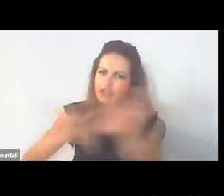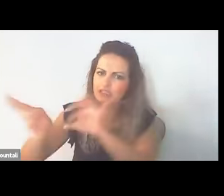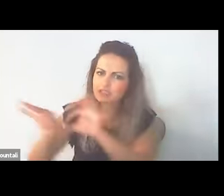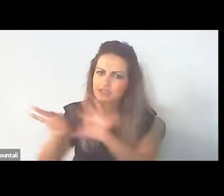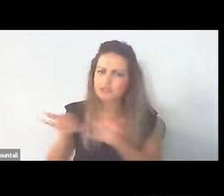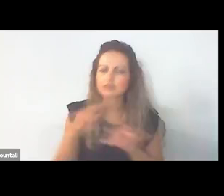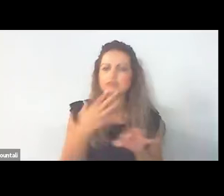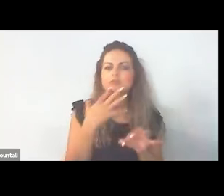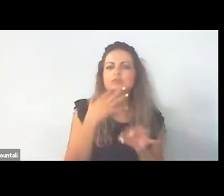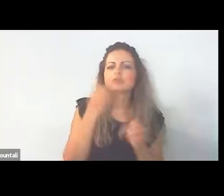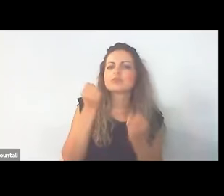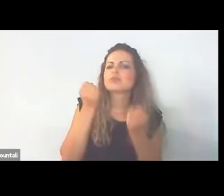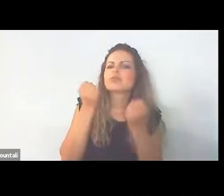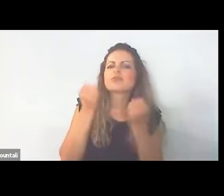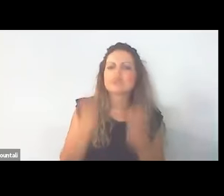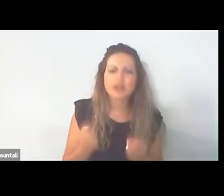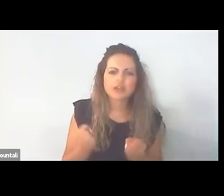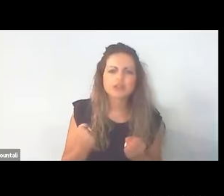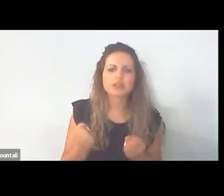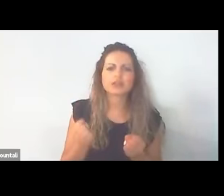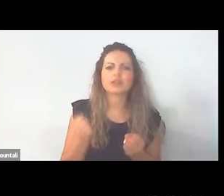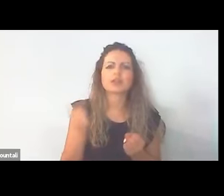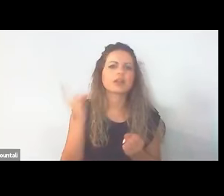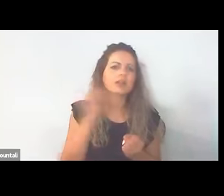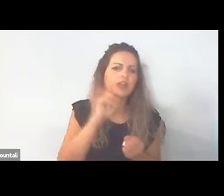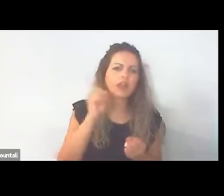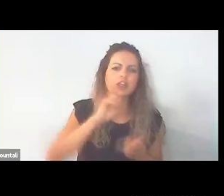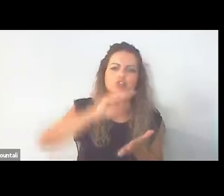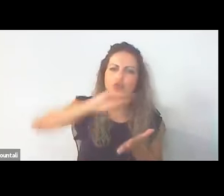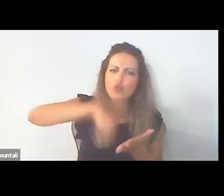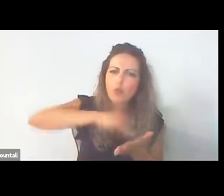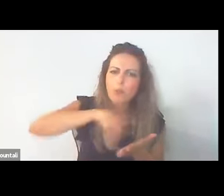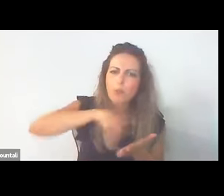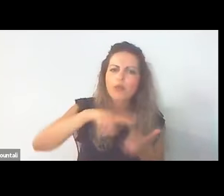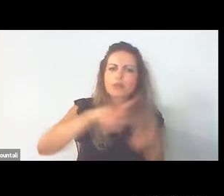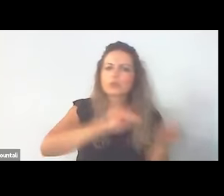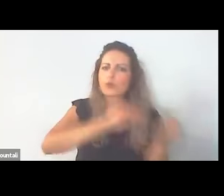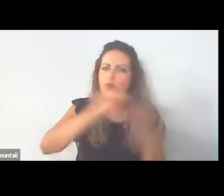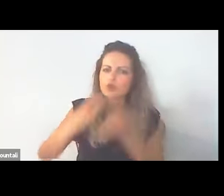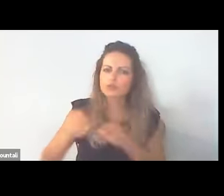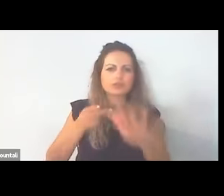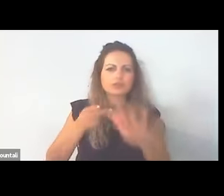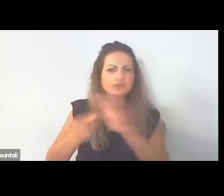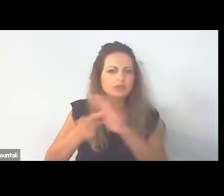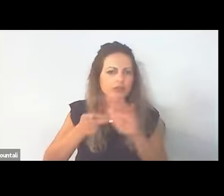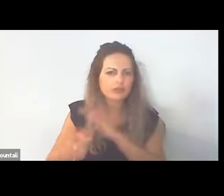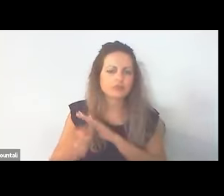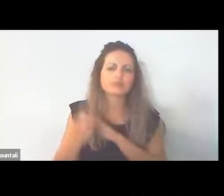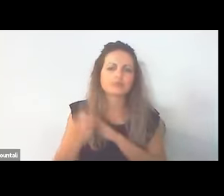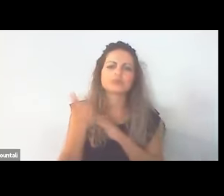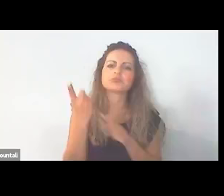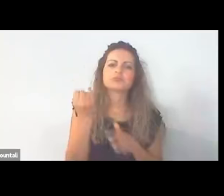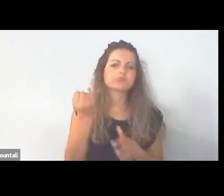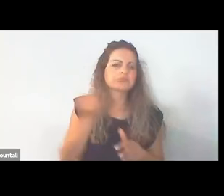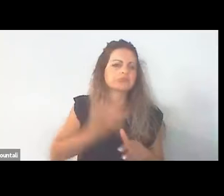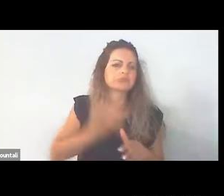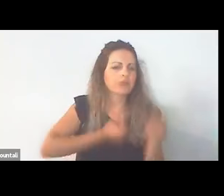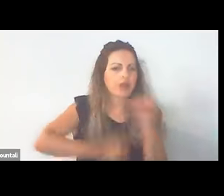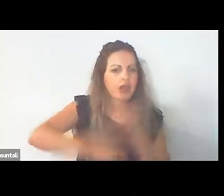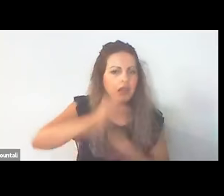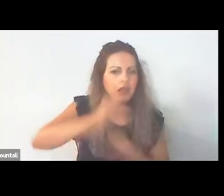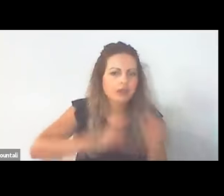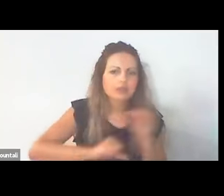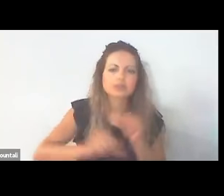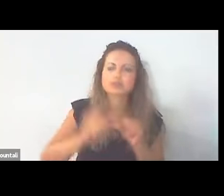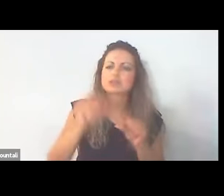πολλαπλών ταυτοτήτων, γυναίκες Ρωμά, προσφύγισσες, μετανάστριες, σεξουαλικές εργάτριες, γυναίκες με αναπηρίες ή